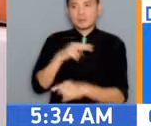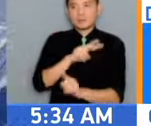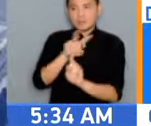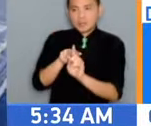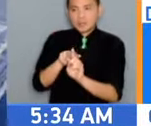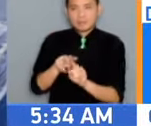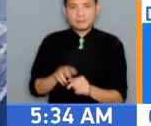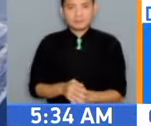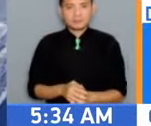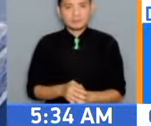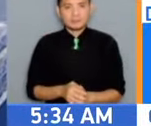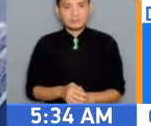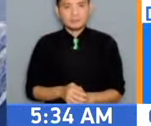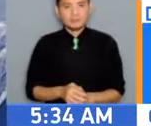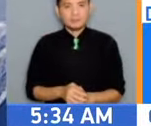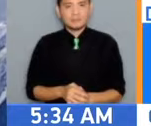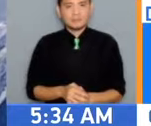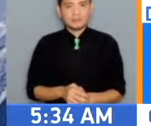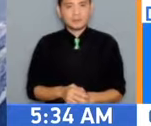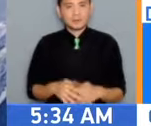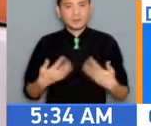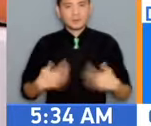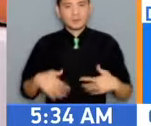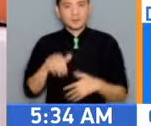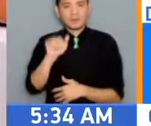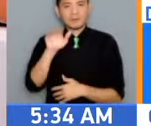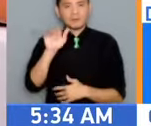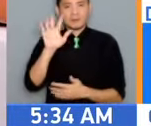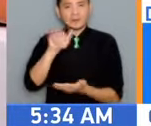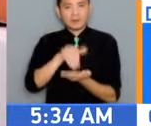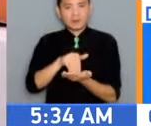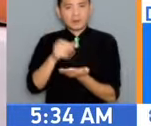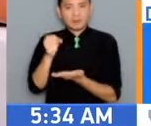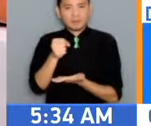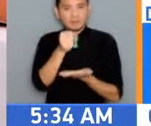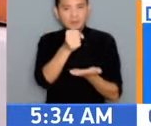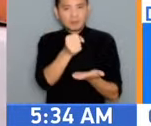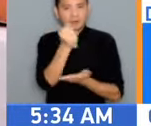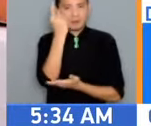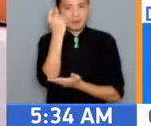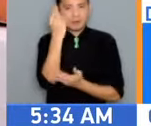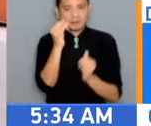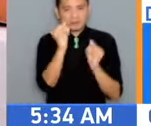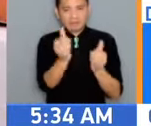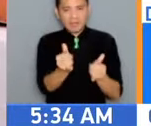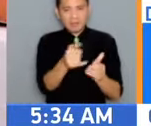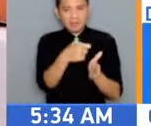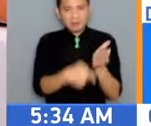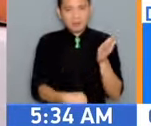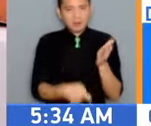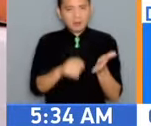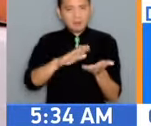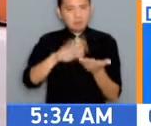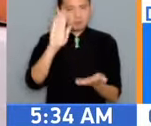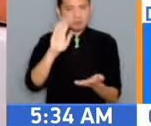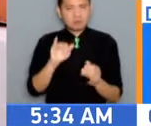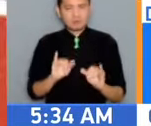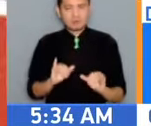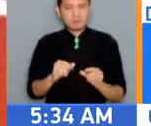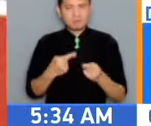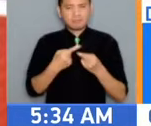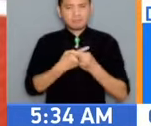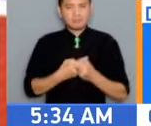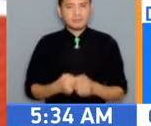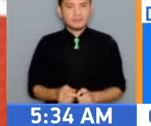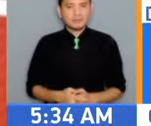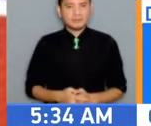15,000 na ayuda. Tapos saglit na saglit lang. Saka saglit na saglit lang din yun. Talaga bang